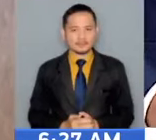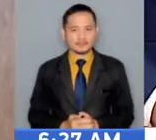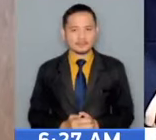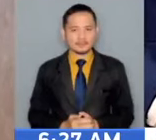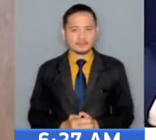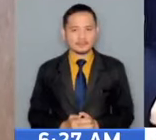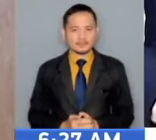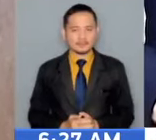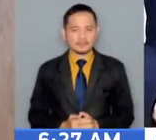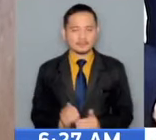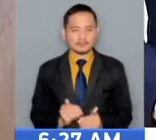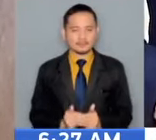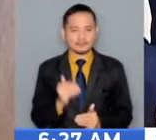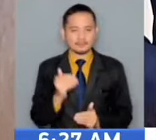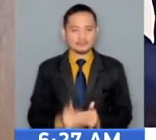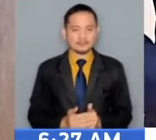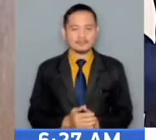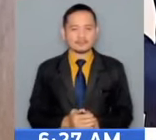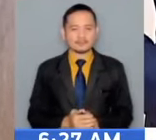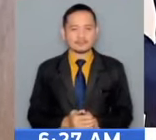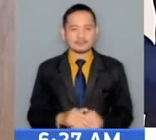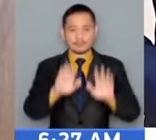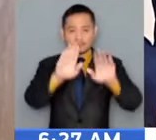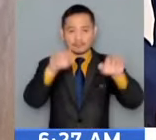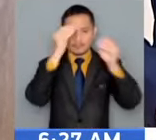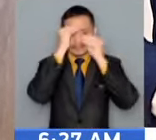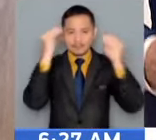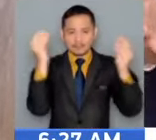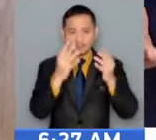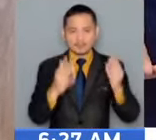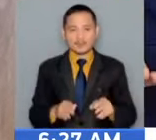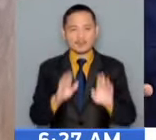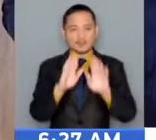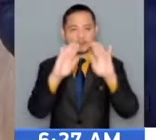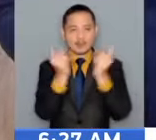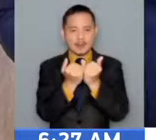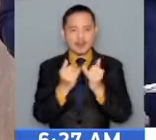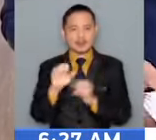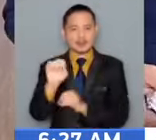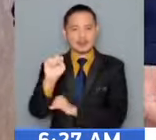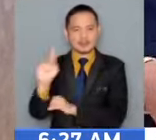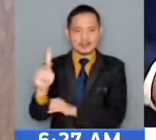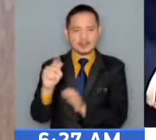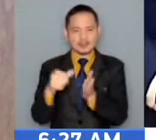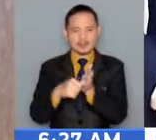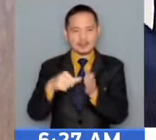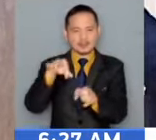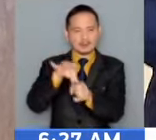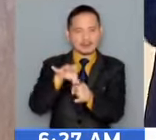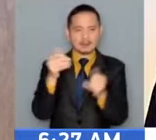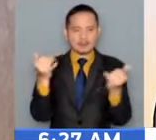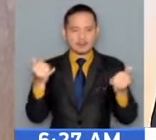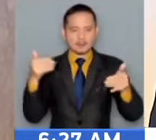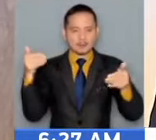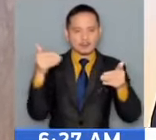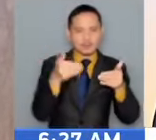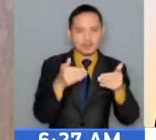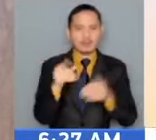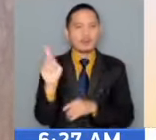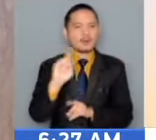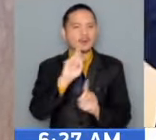Mga kapuso, malapit na ang barangay at sangguniang kabataan elections. Ano ba mga dapat nating tandaan mga petsa kaugnay nito?